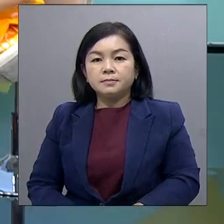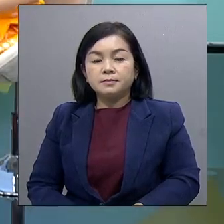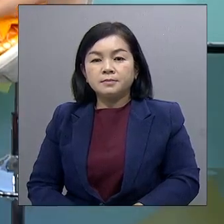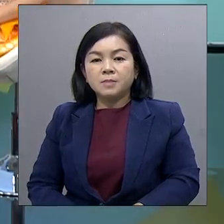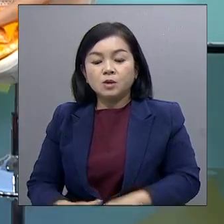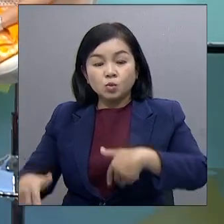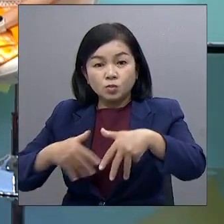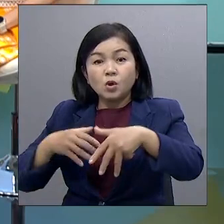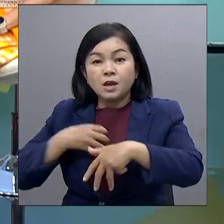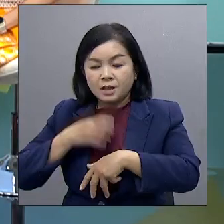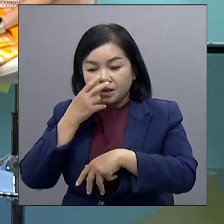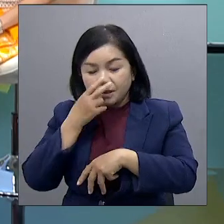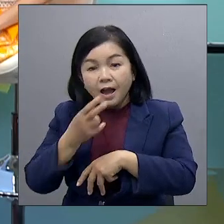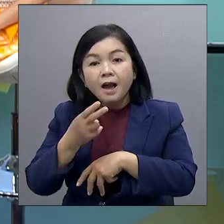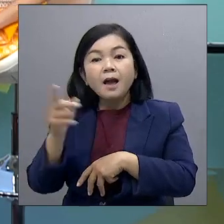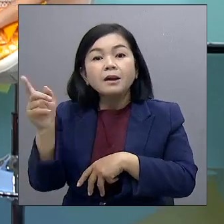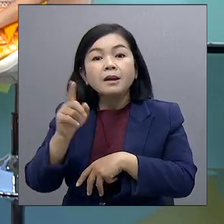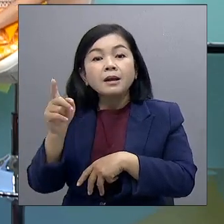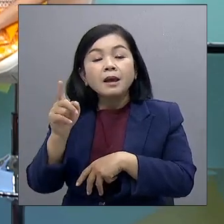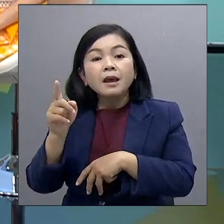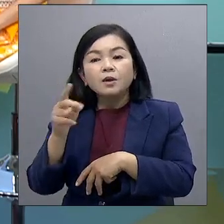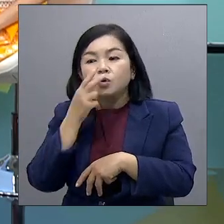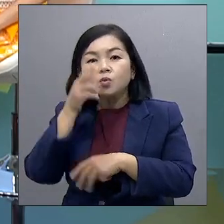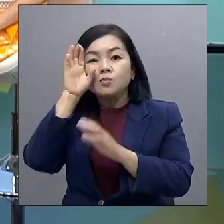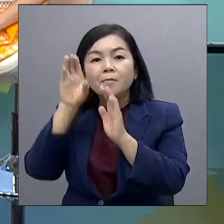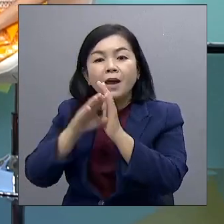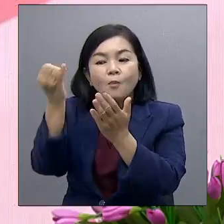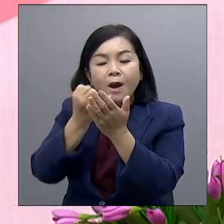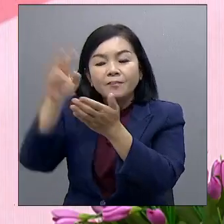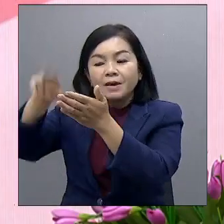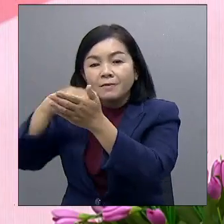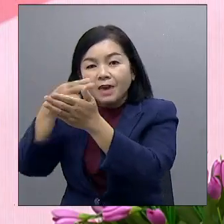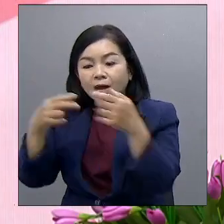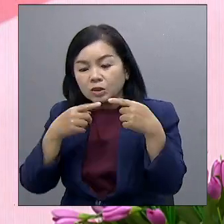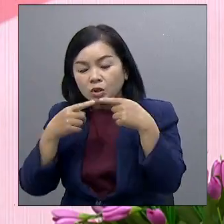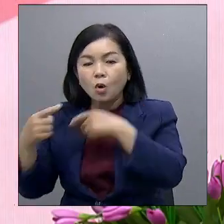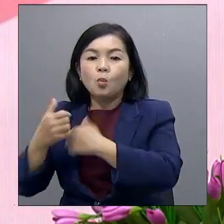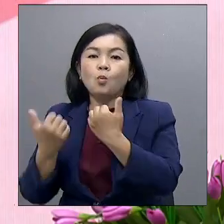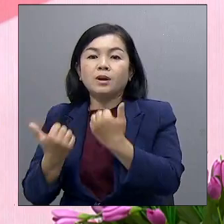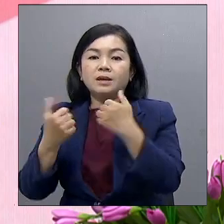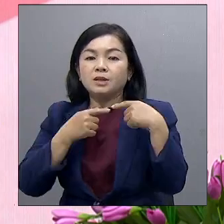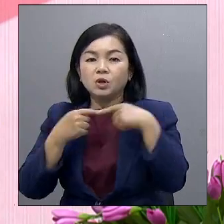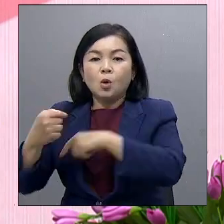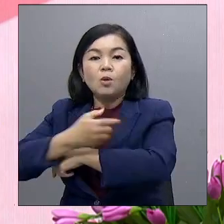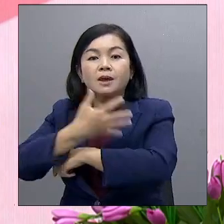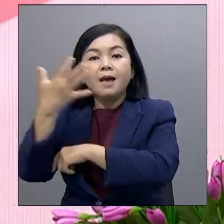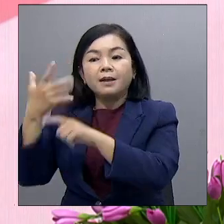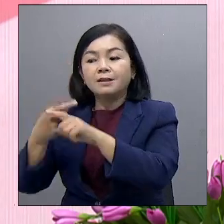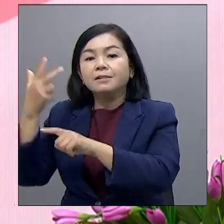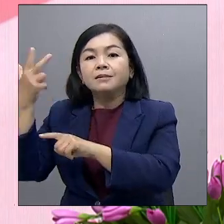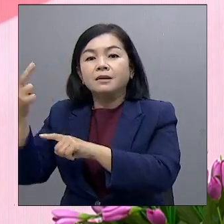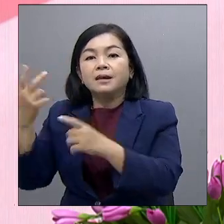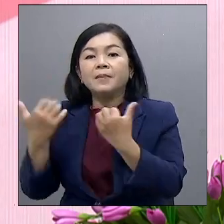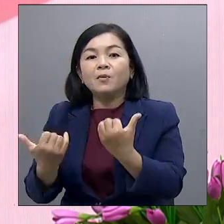คุณผู้ชมอยากจะไปชมผลงานของอาจารย์ชรูดนะครับสามารถไปได้นะครับตั้งแต่วันนี้ถึงวันที่ 5มีนาคม 2566นะครับ